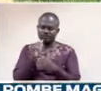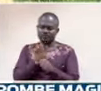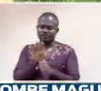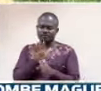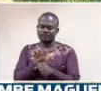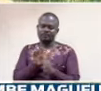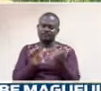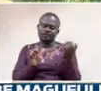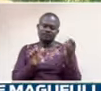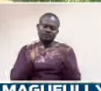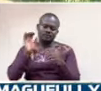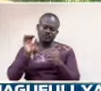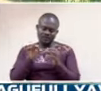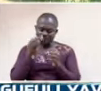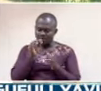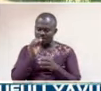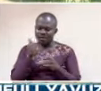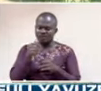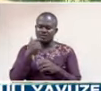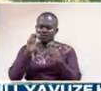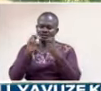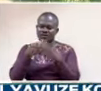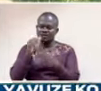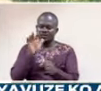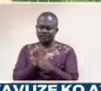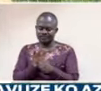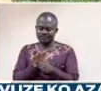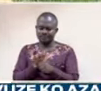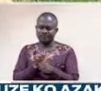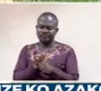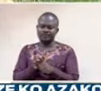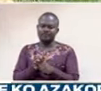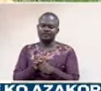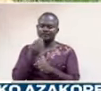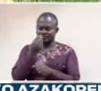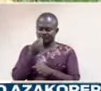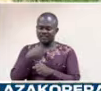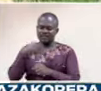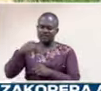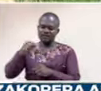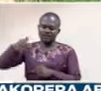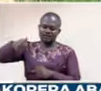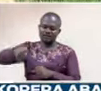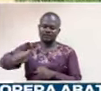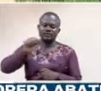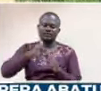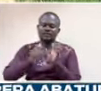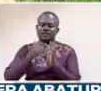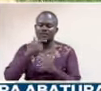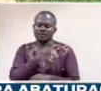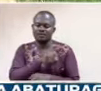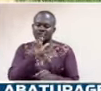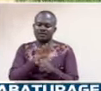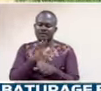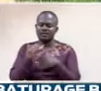cyane ku mbogaho. Navuze ko akenshi usanga zikunda kuribwa zigifite umwimerere wazo, ariko hari amahirwe menshi